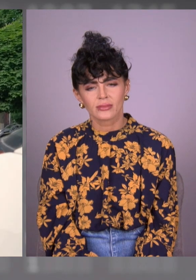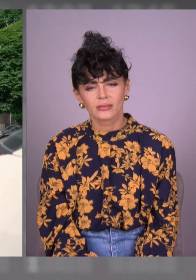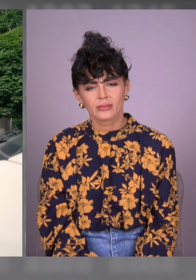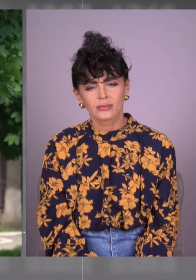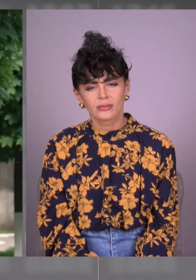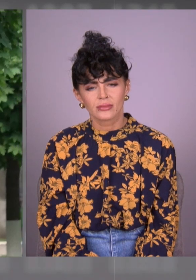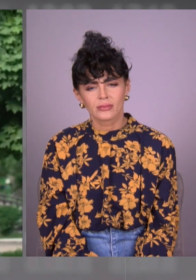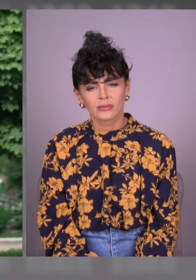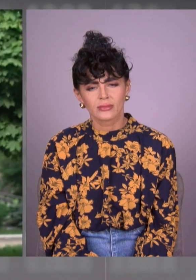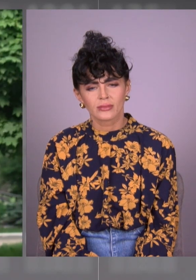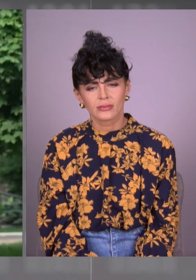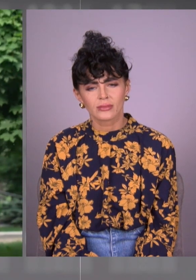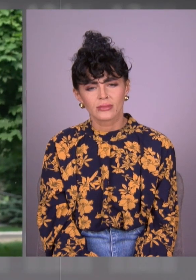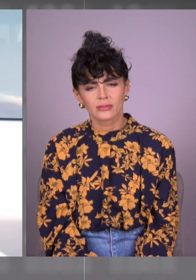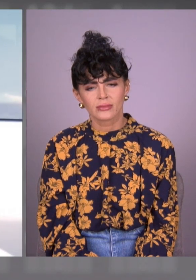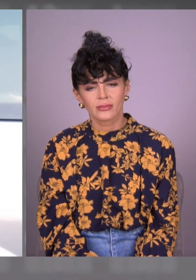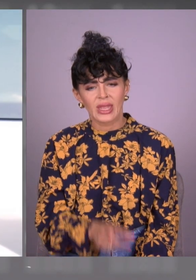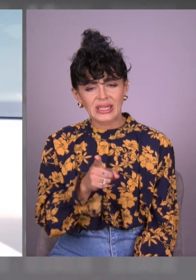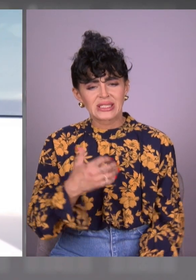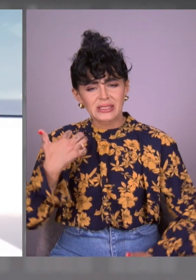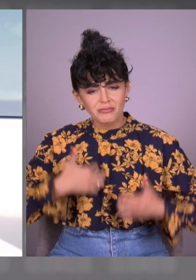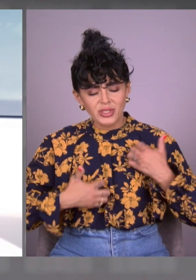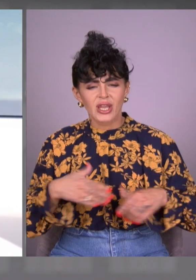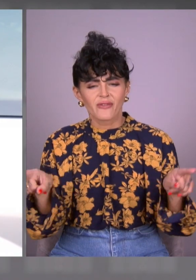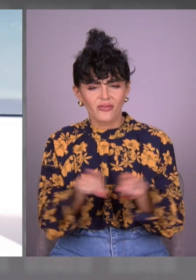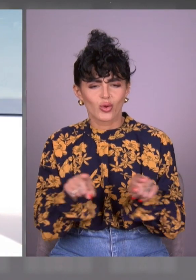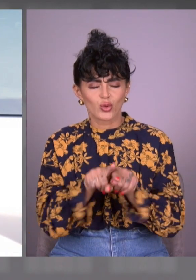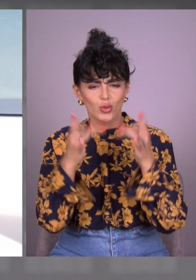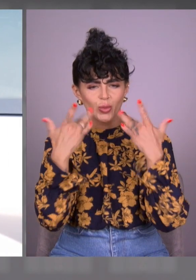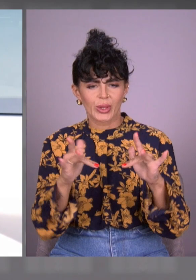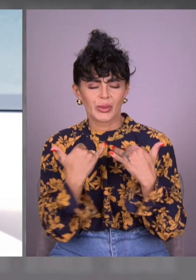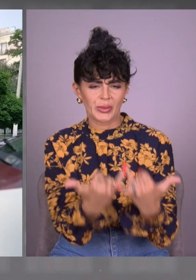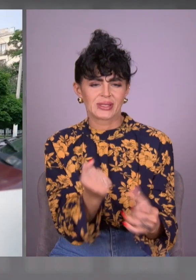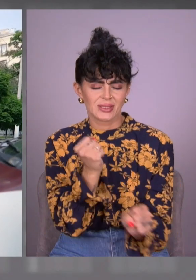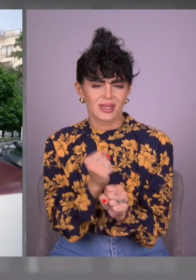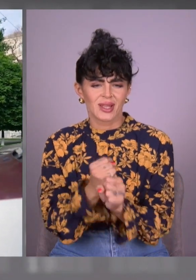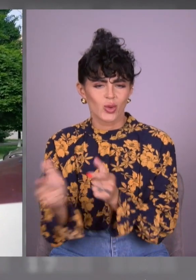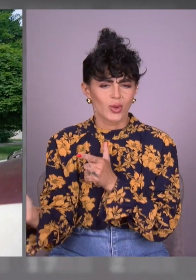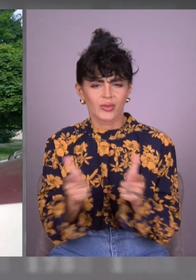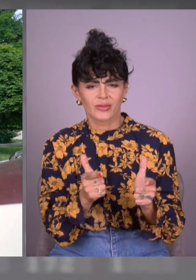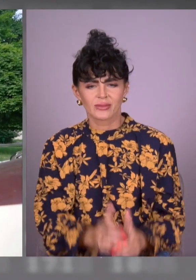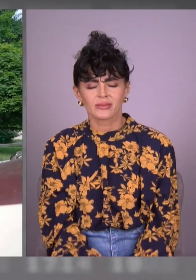Навіть попри те, що ви так поспішаєте, сюрприз ми вам все одно приготували.